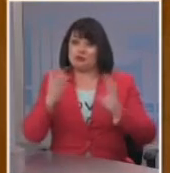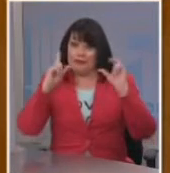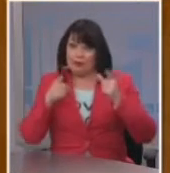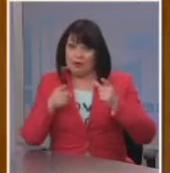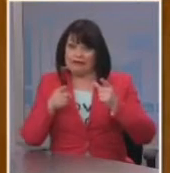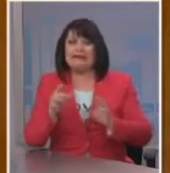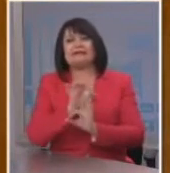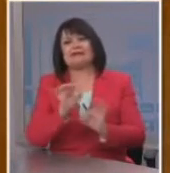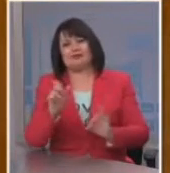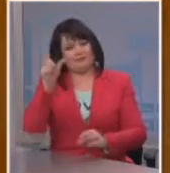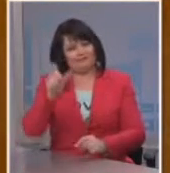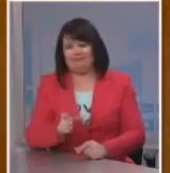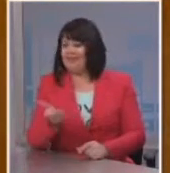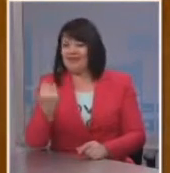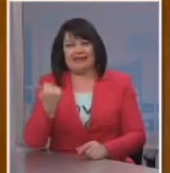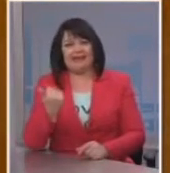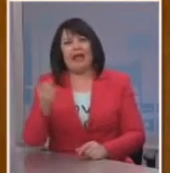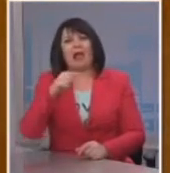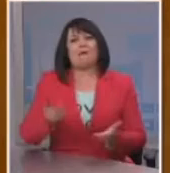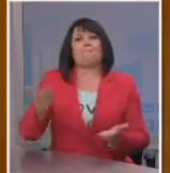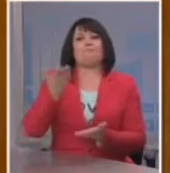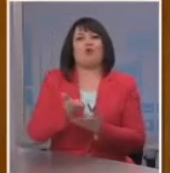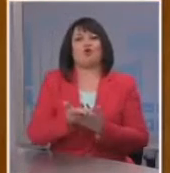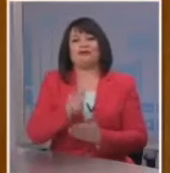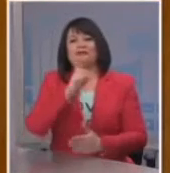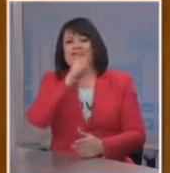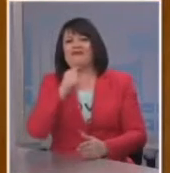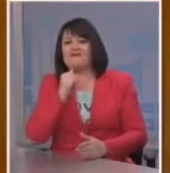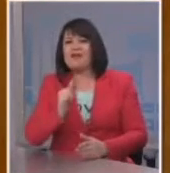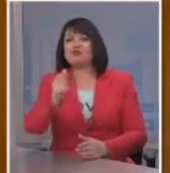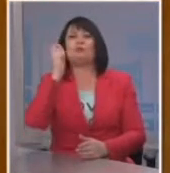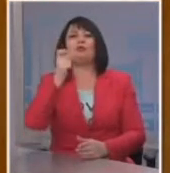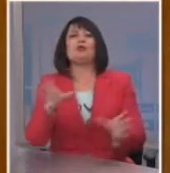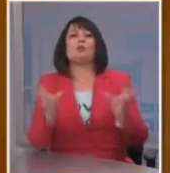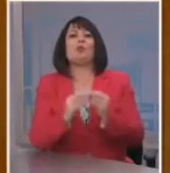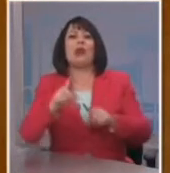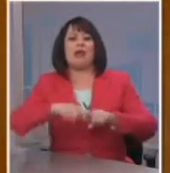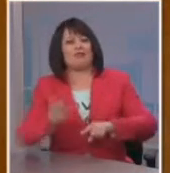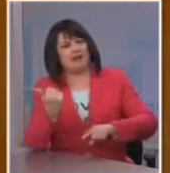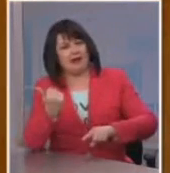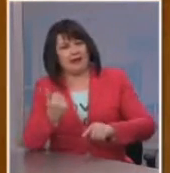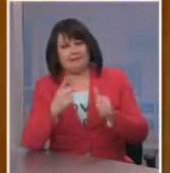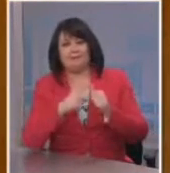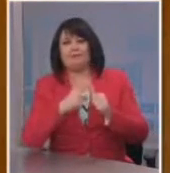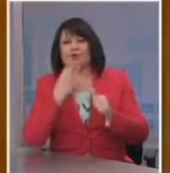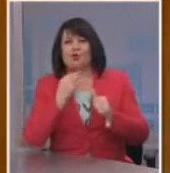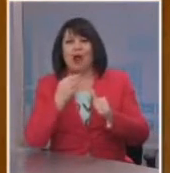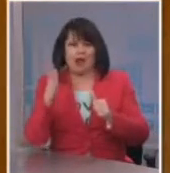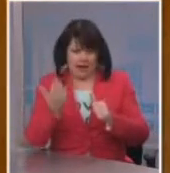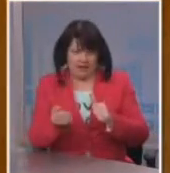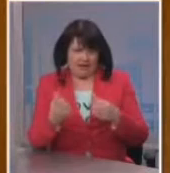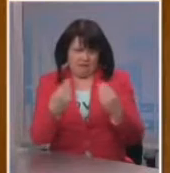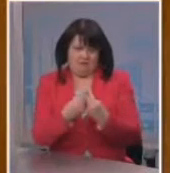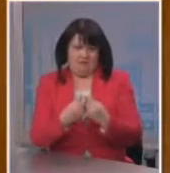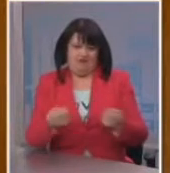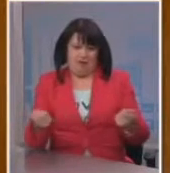δεν διαθέτει ούτε εναλλακτική ούτε βιώσιμη πολιτική για τη χώρα. Πρώτο, διότι αν είχε θα την εφάρμοζε